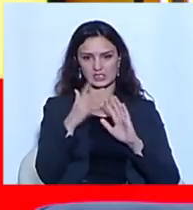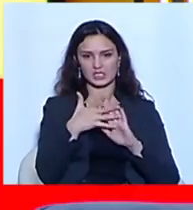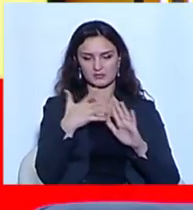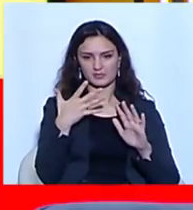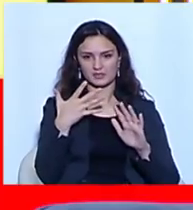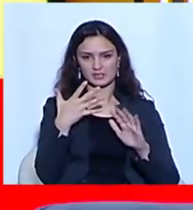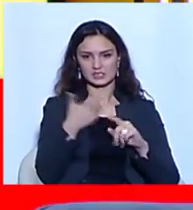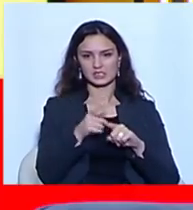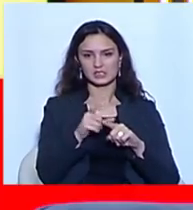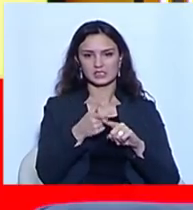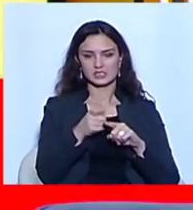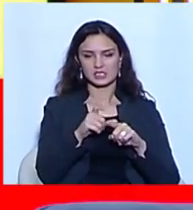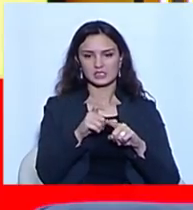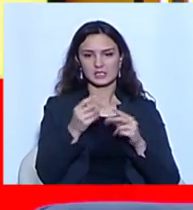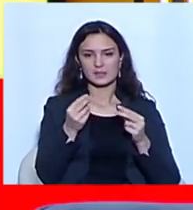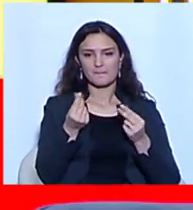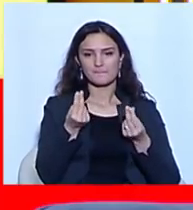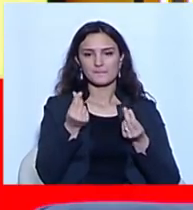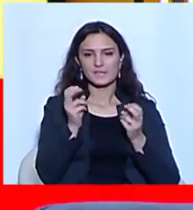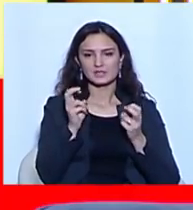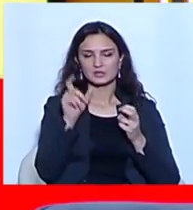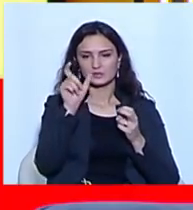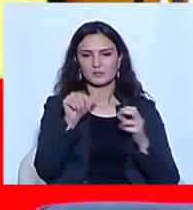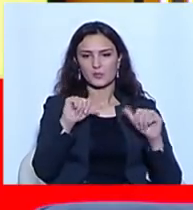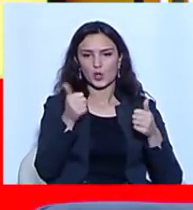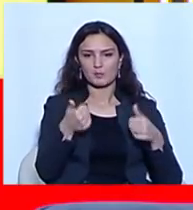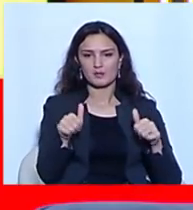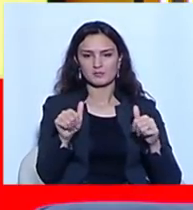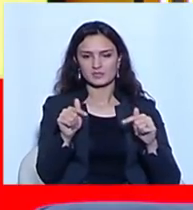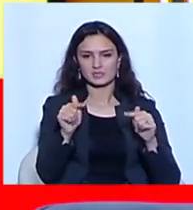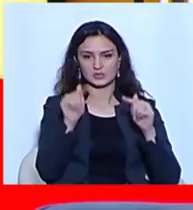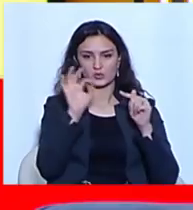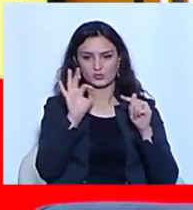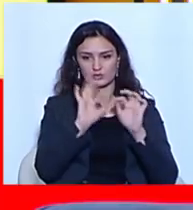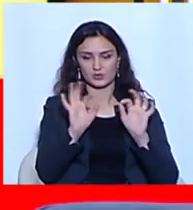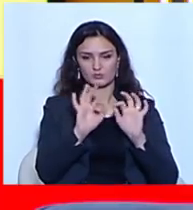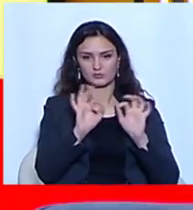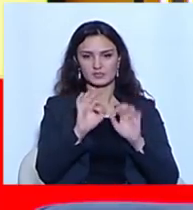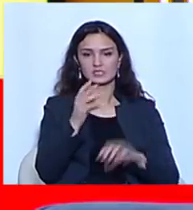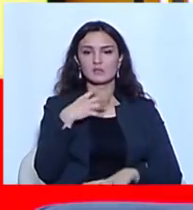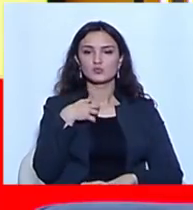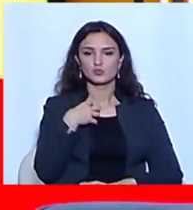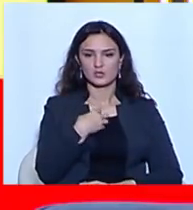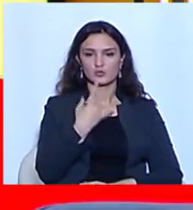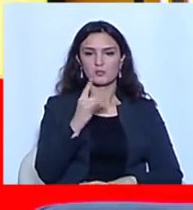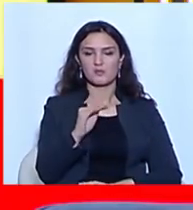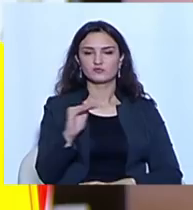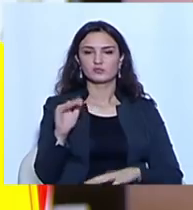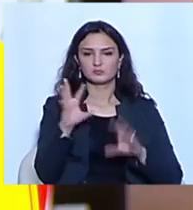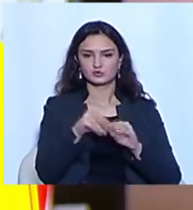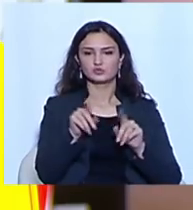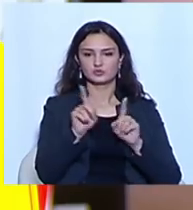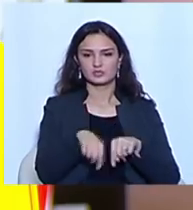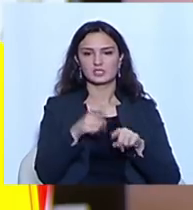გასაგებია ძალიან მატერიალისტურად ადამიანის ხეულის ფორმების უპირატესობაზე საუბრობს, სამწუხაროდ ბავშვებშიც